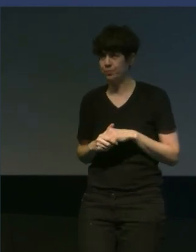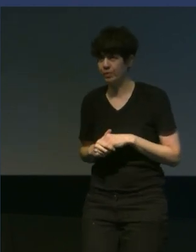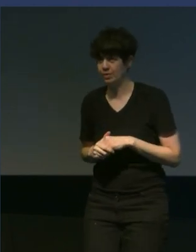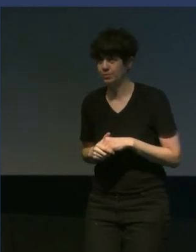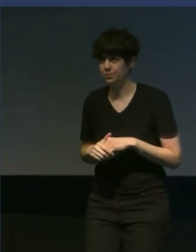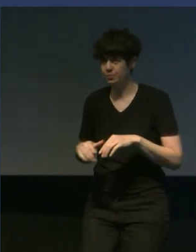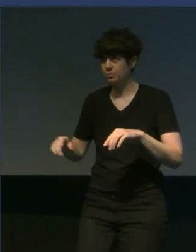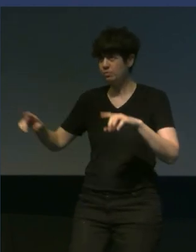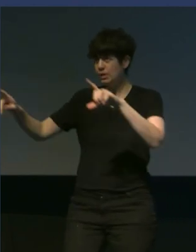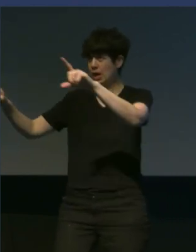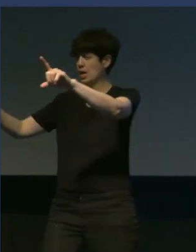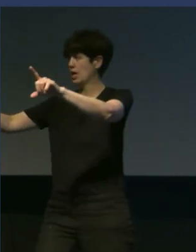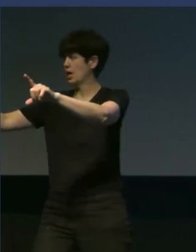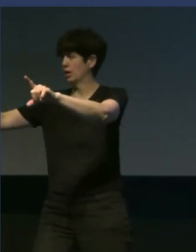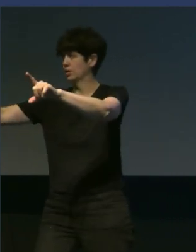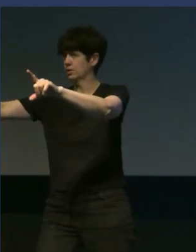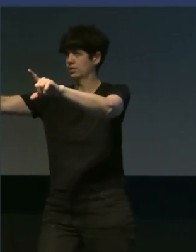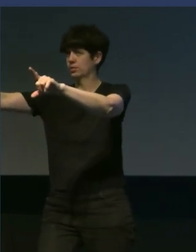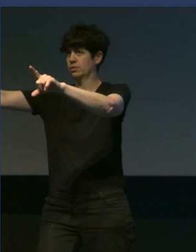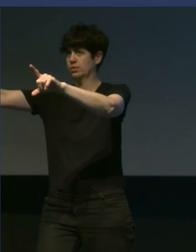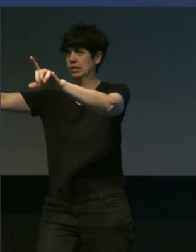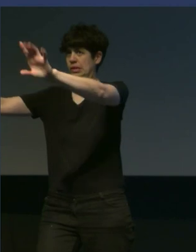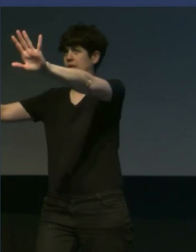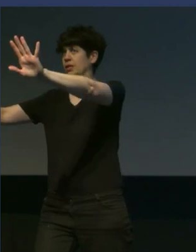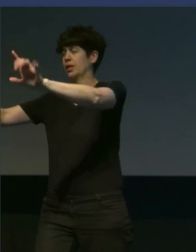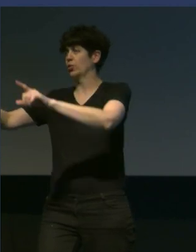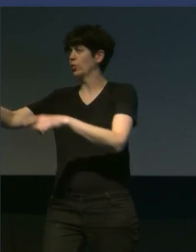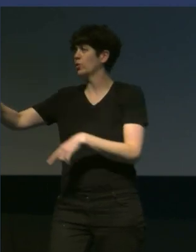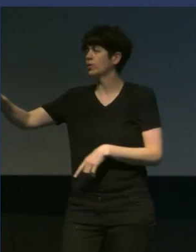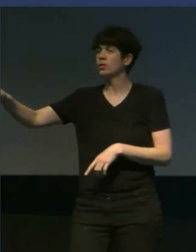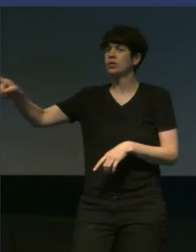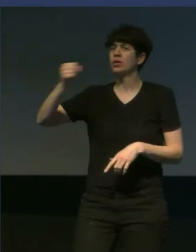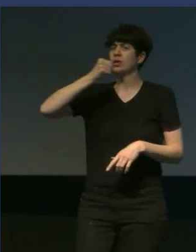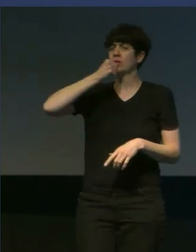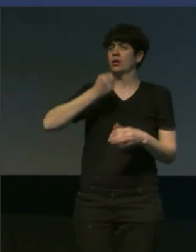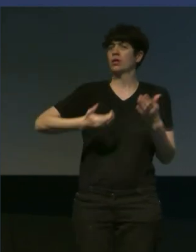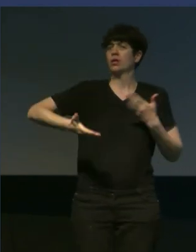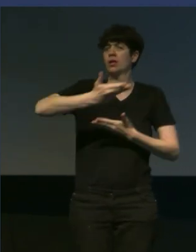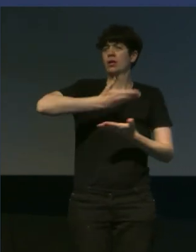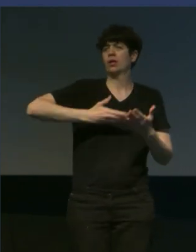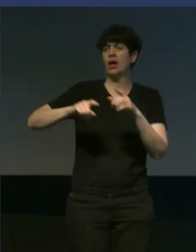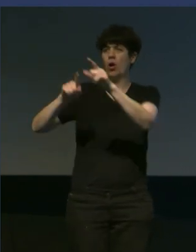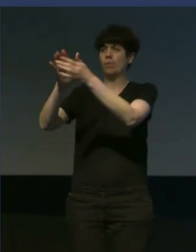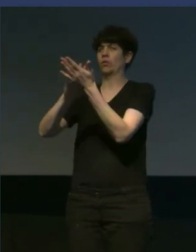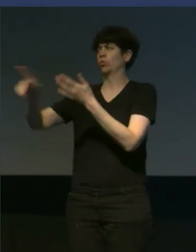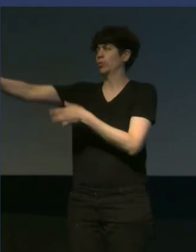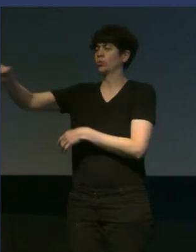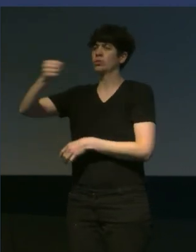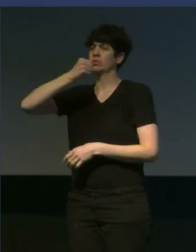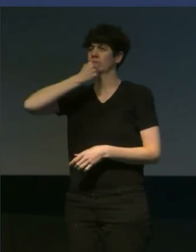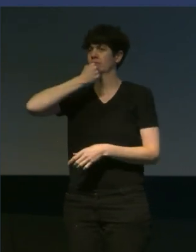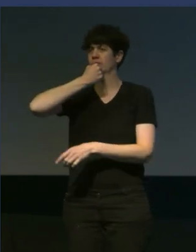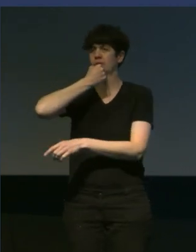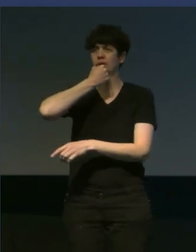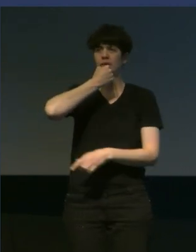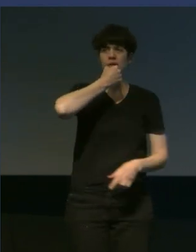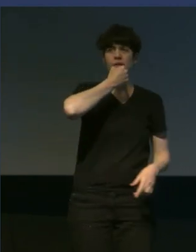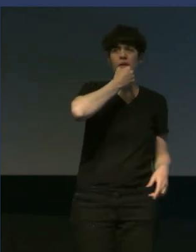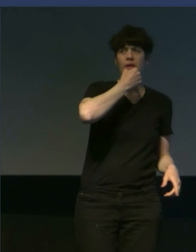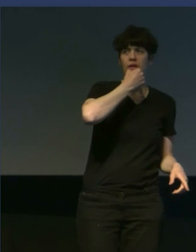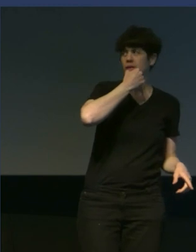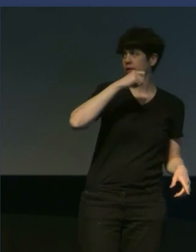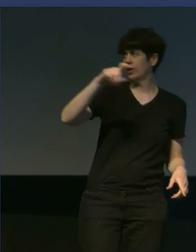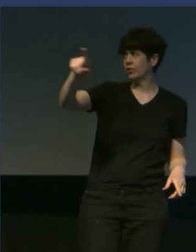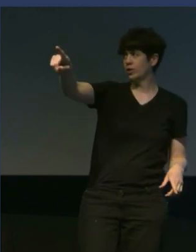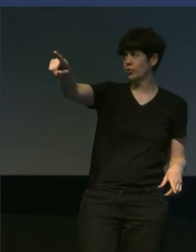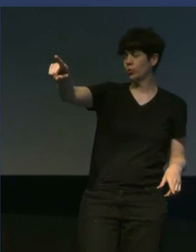L'objectif, c'est qu'on prenne un temps justement pour échanger sur comment ça a été construit encore justement ce livre.